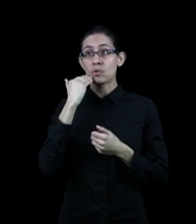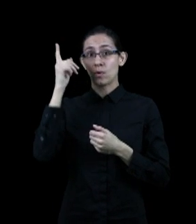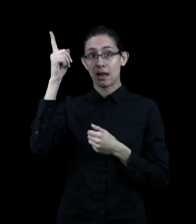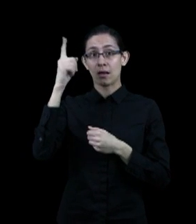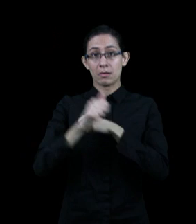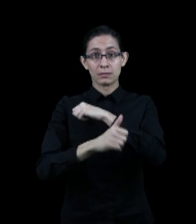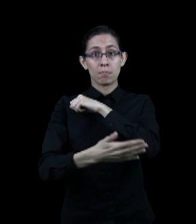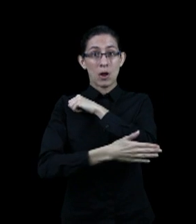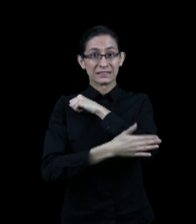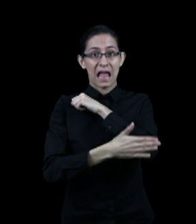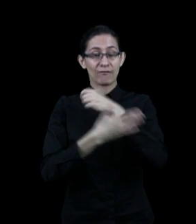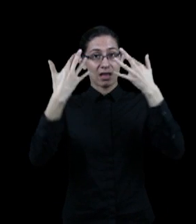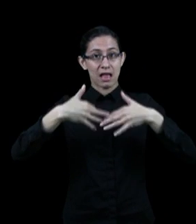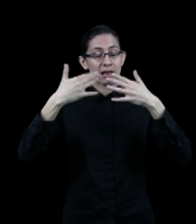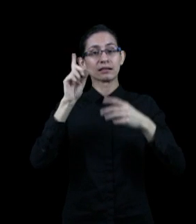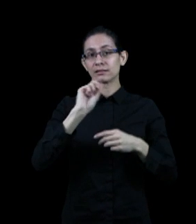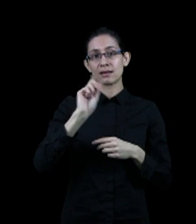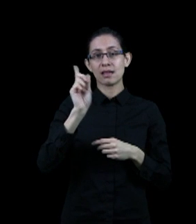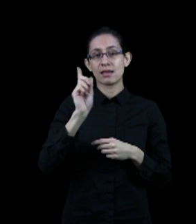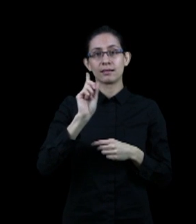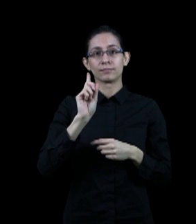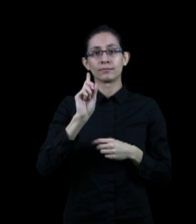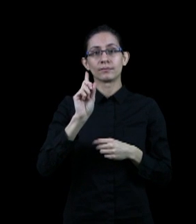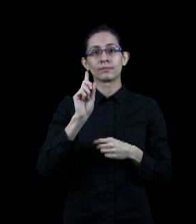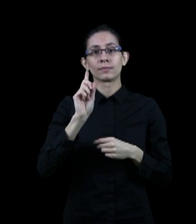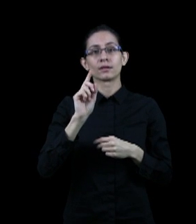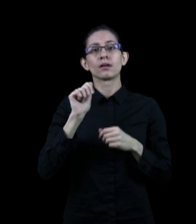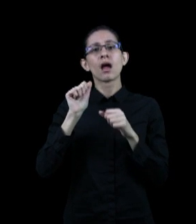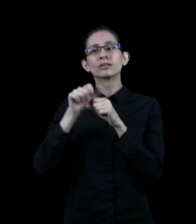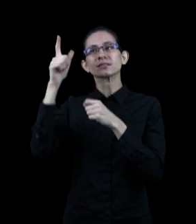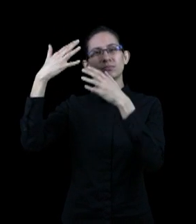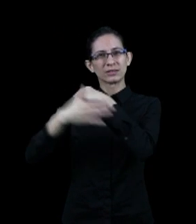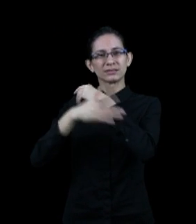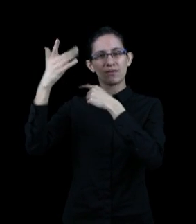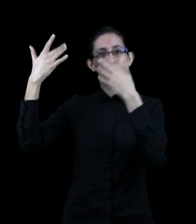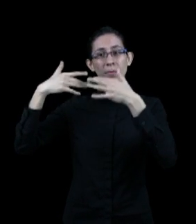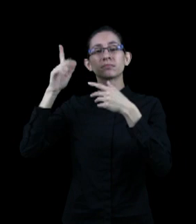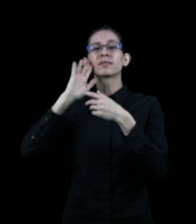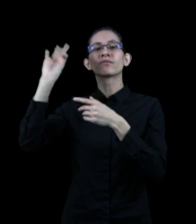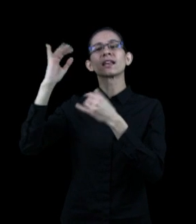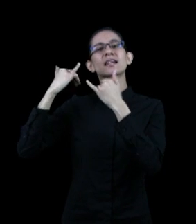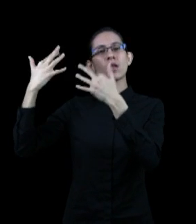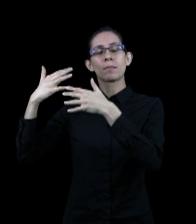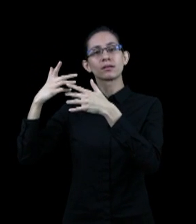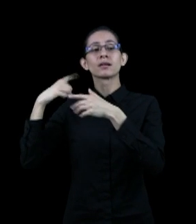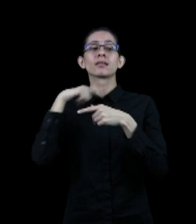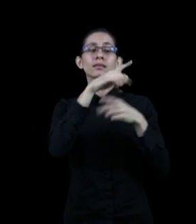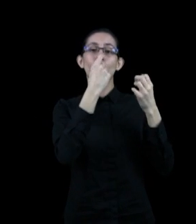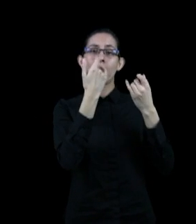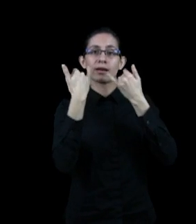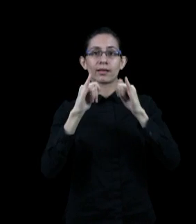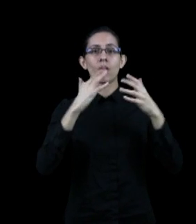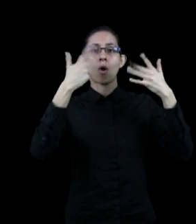dolara. Lecz nie liczymy procentu od 1 dolara, tak jak robi się to tradycyjnie, bo chcemy mieć taką samą zmianę